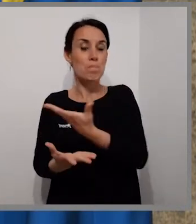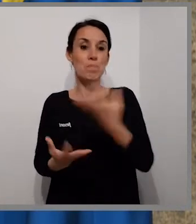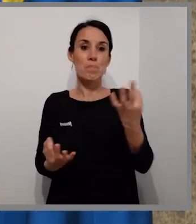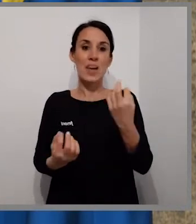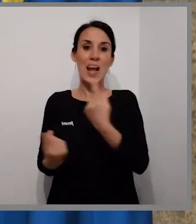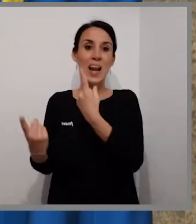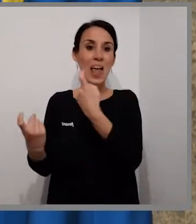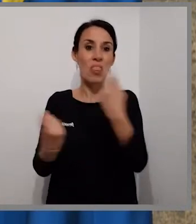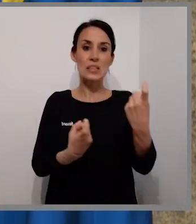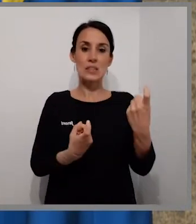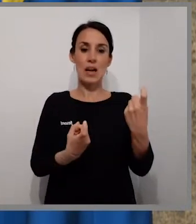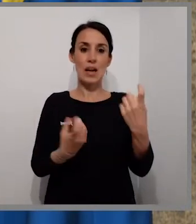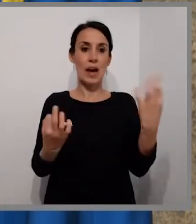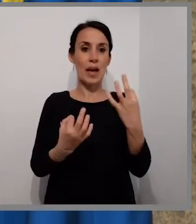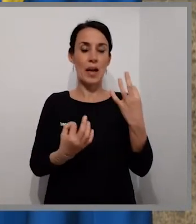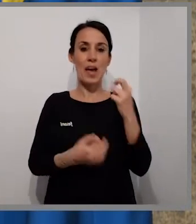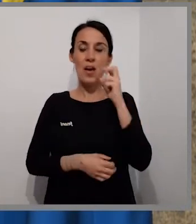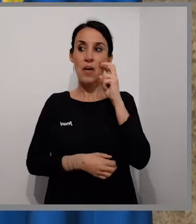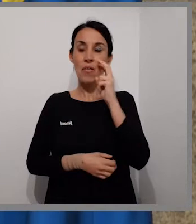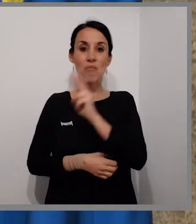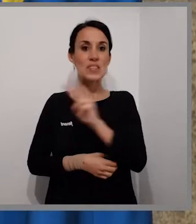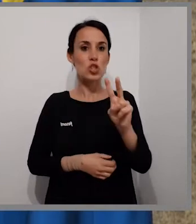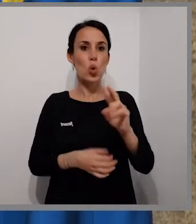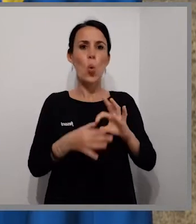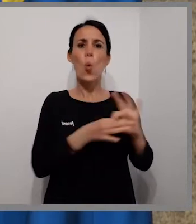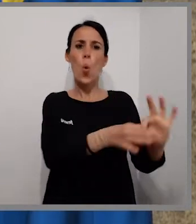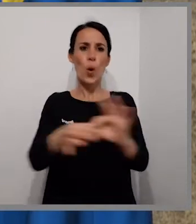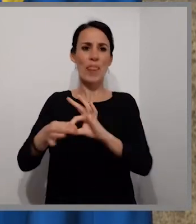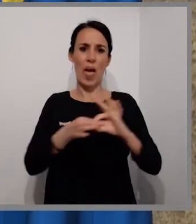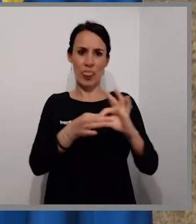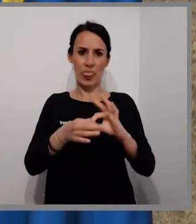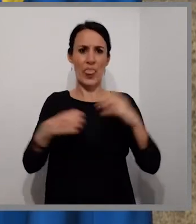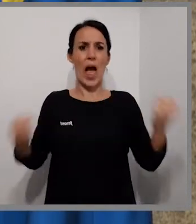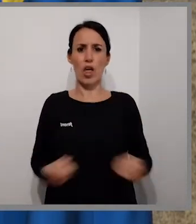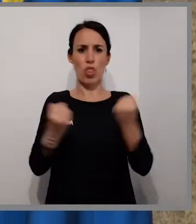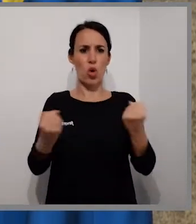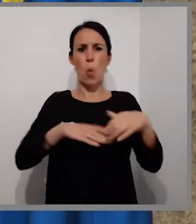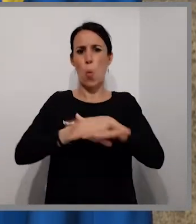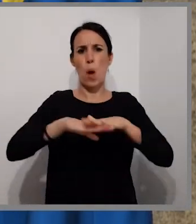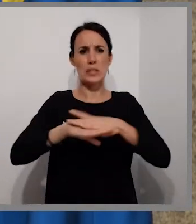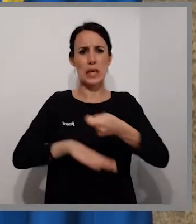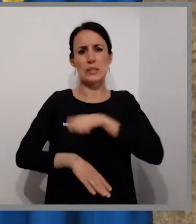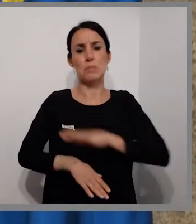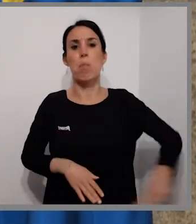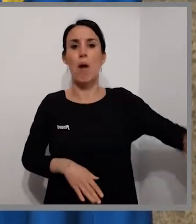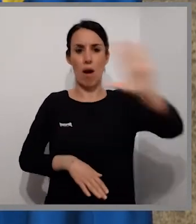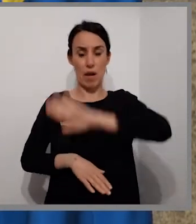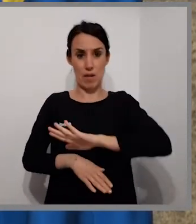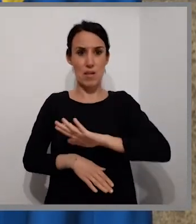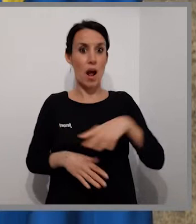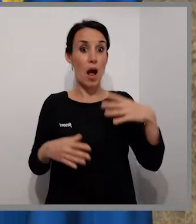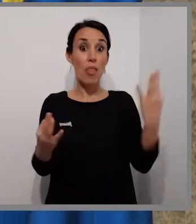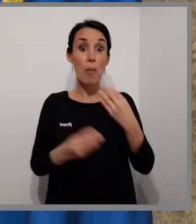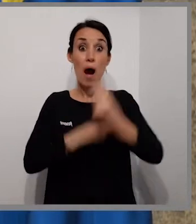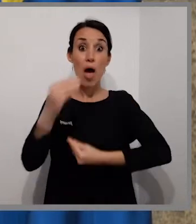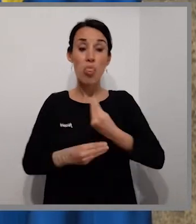necessària visió de conjunt. La unitat d'acció és fonamental en tota Espanya i ha de